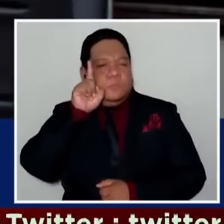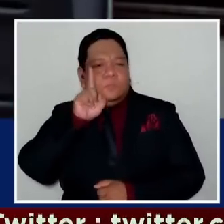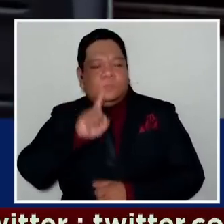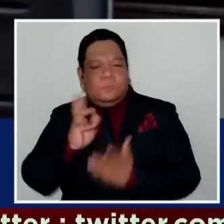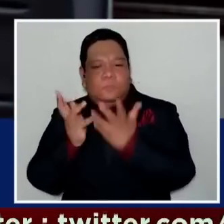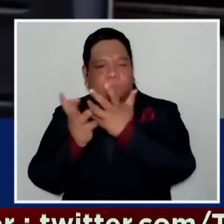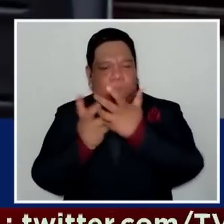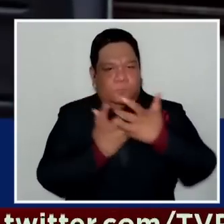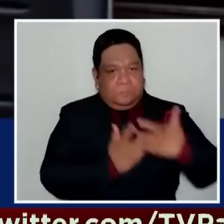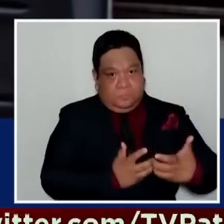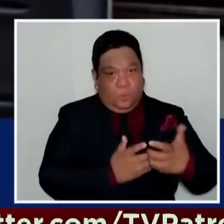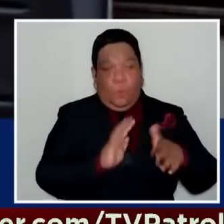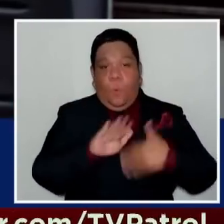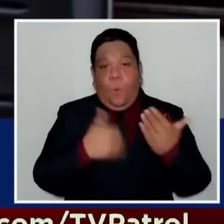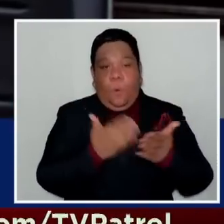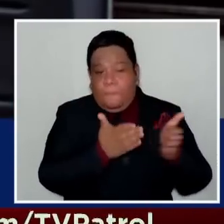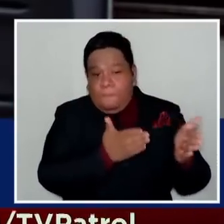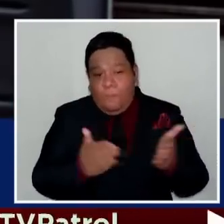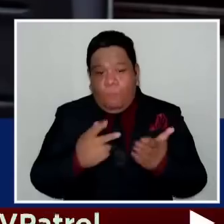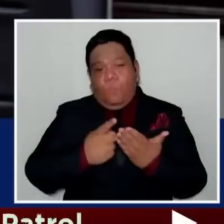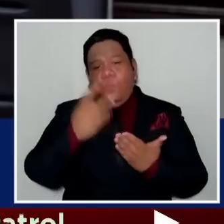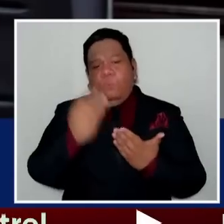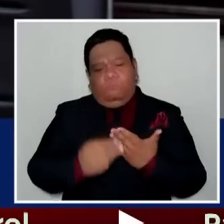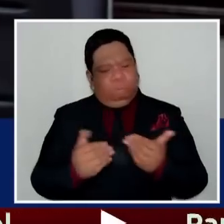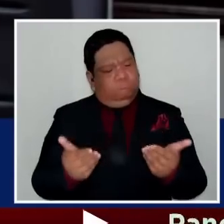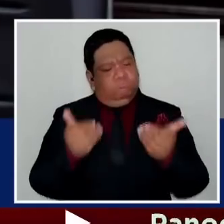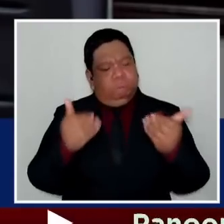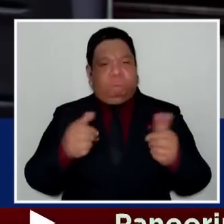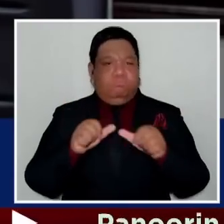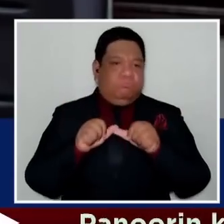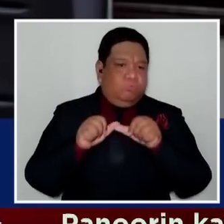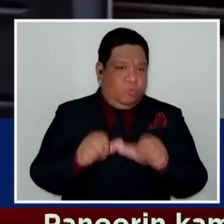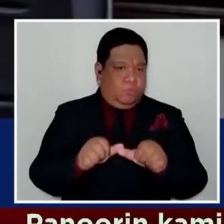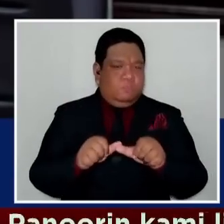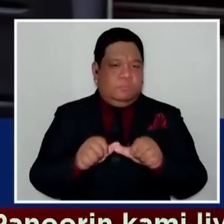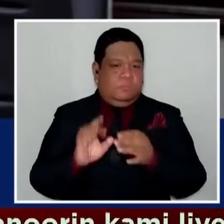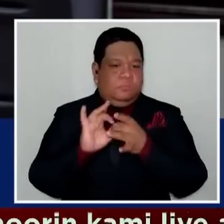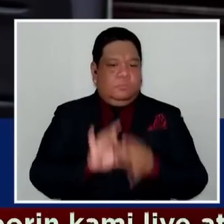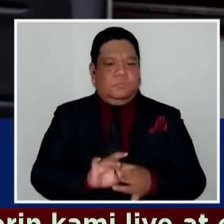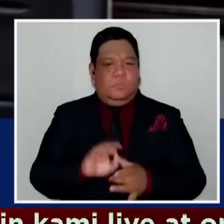will continue to move forward as far as the MAA is concerned.